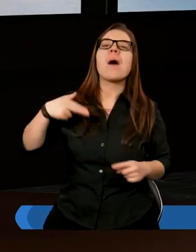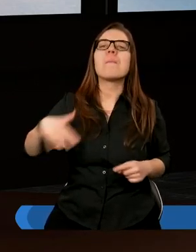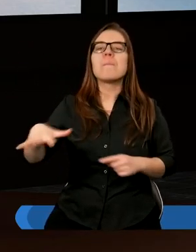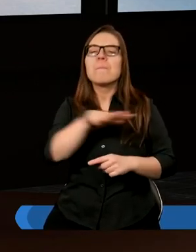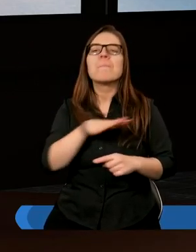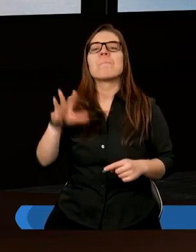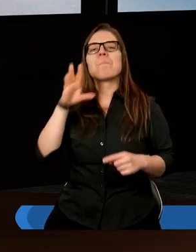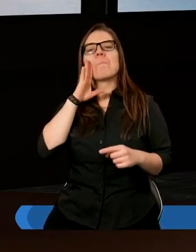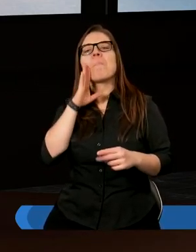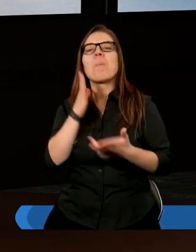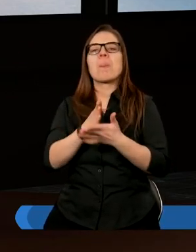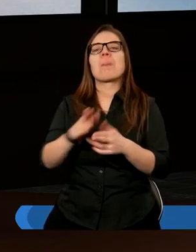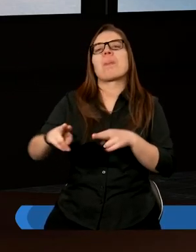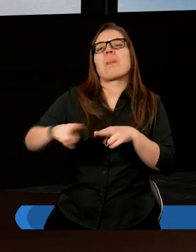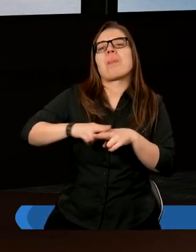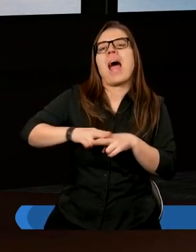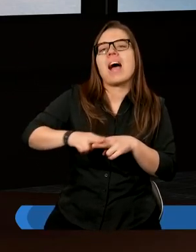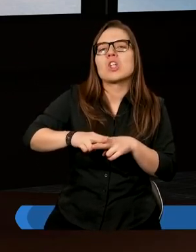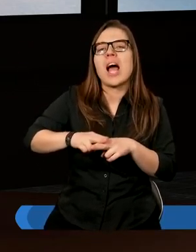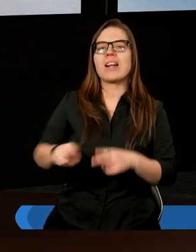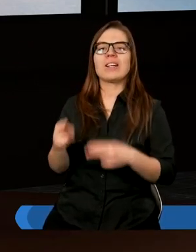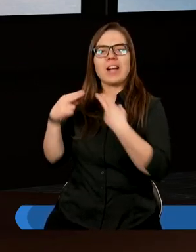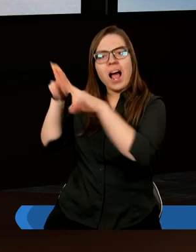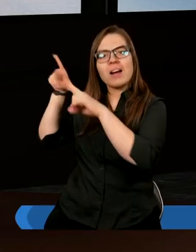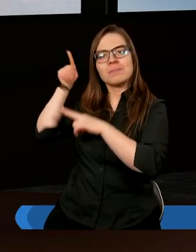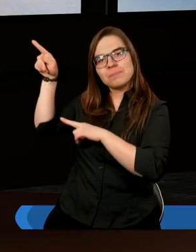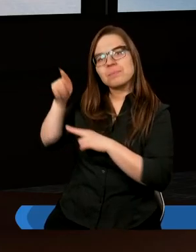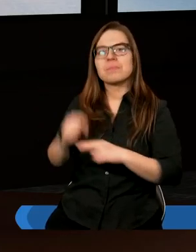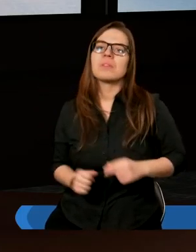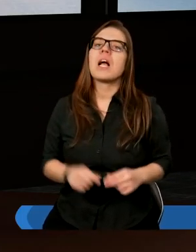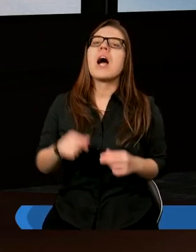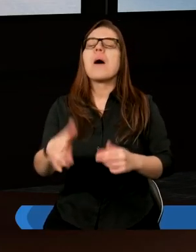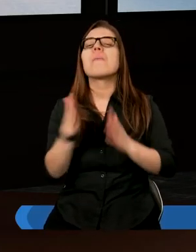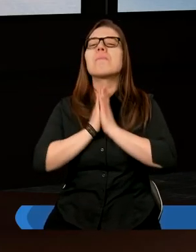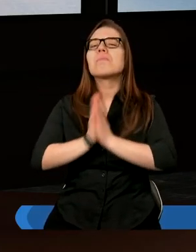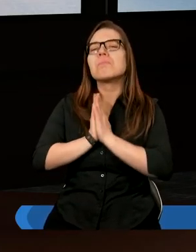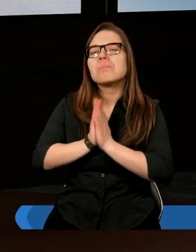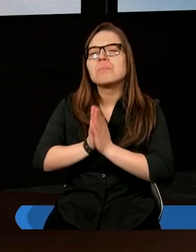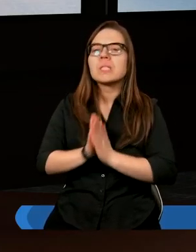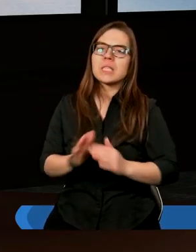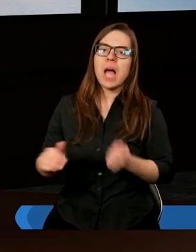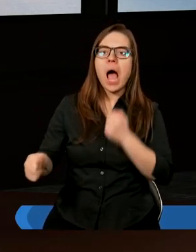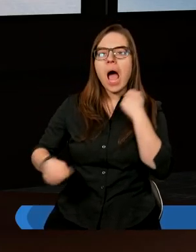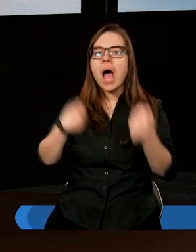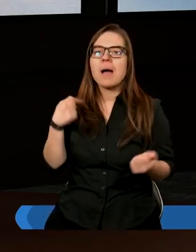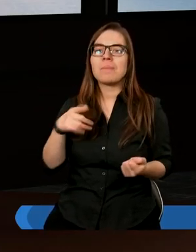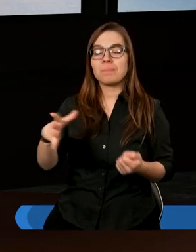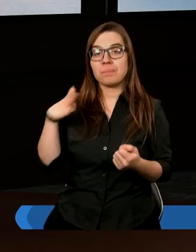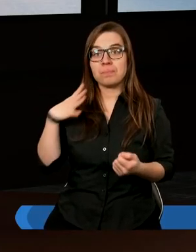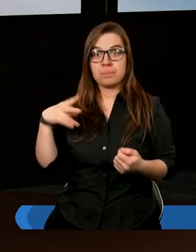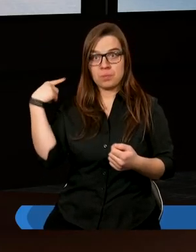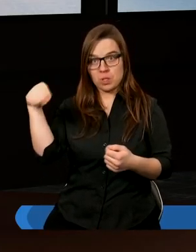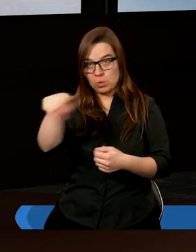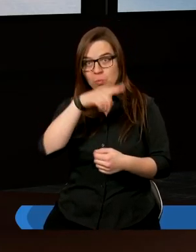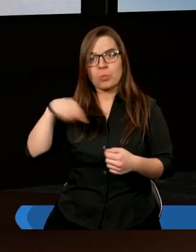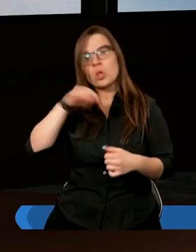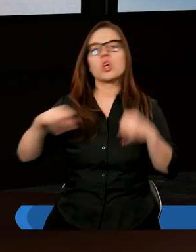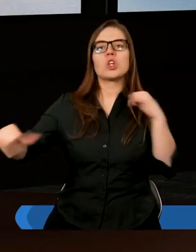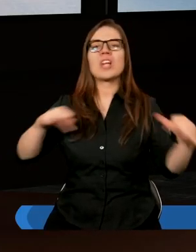jesteśmy tylko Tobie poddanymi i bardzo proszę, abyśmy byli dobrymi